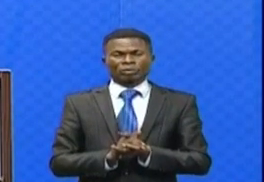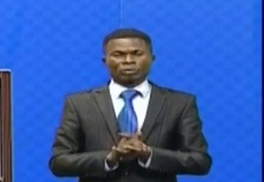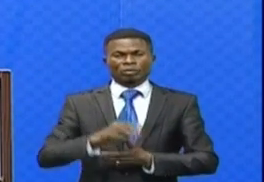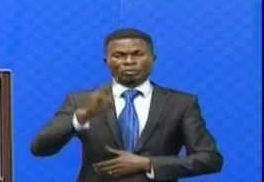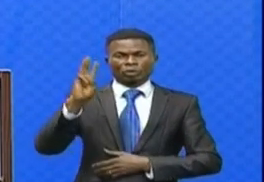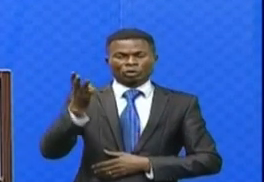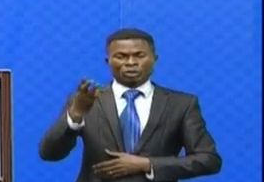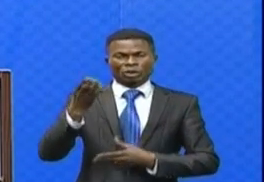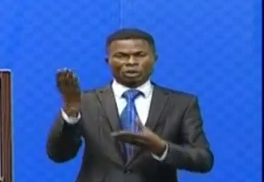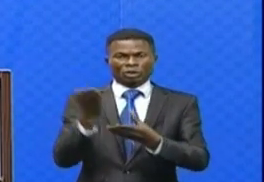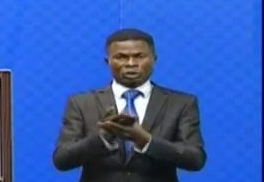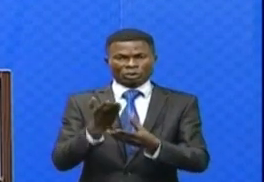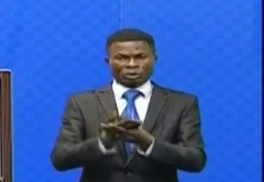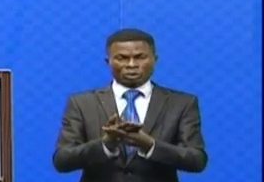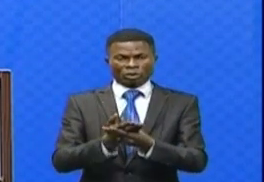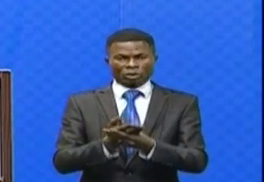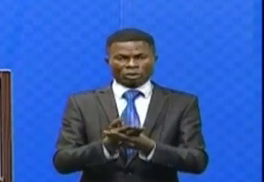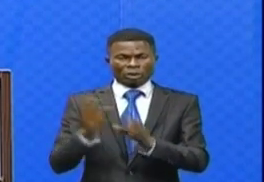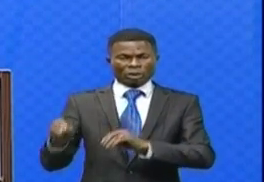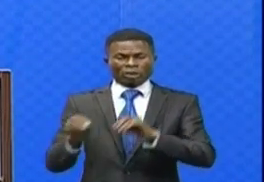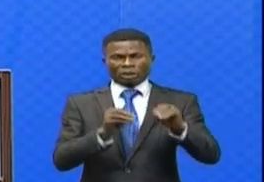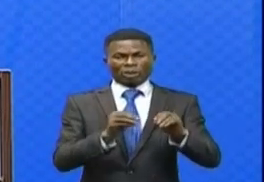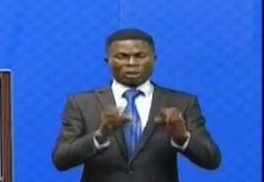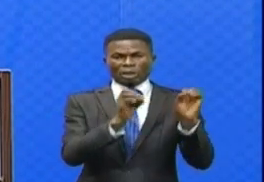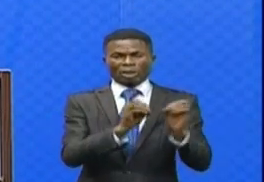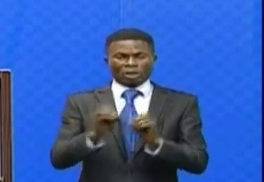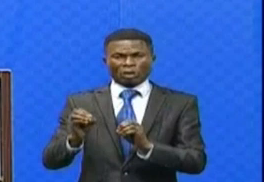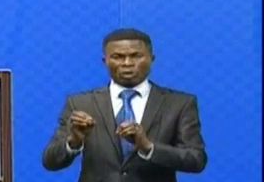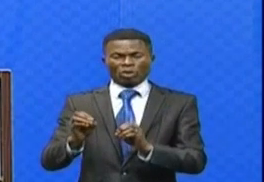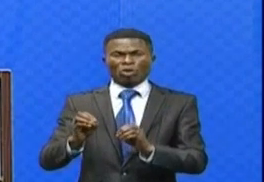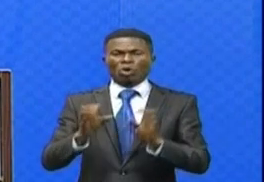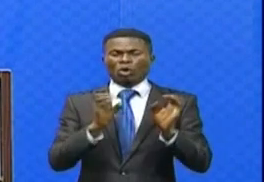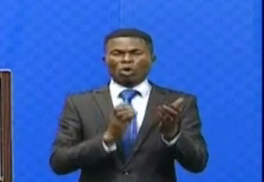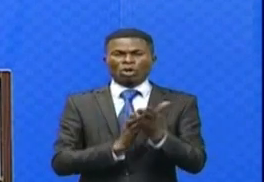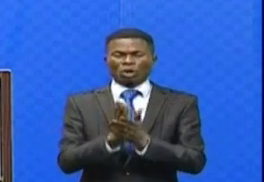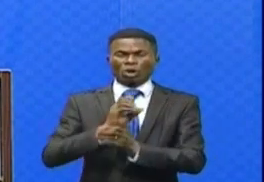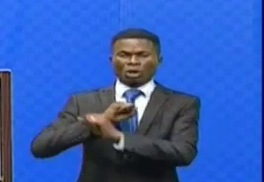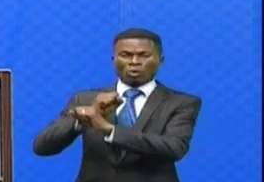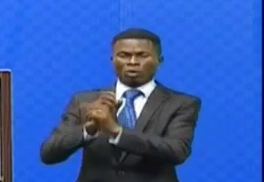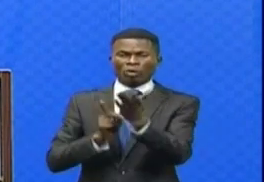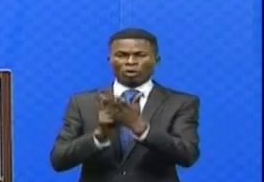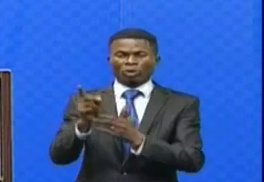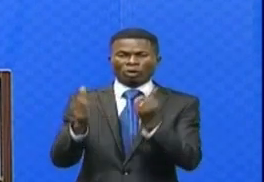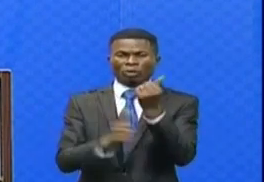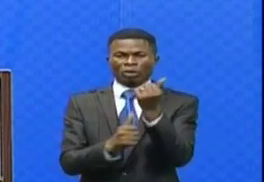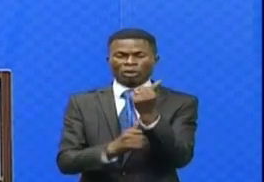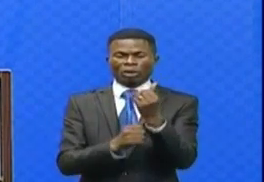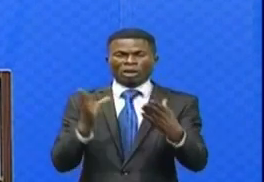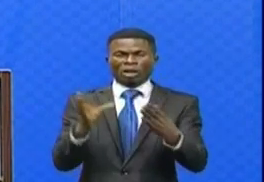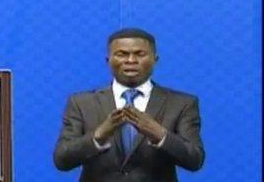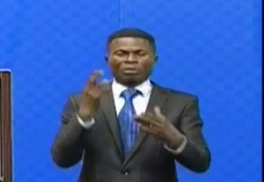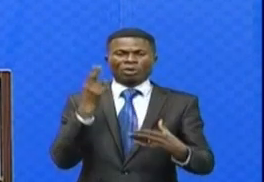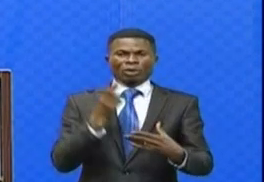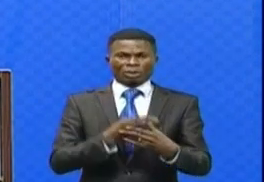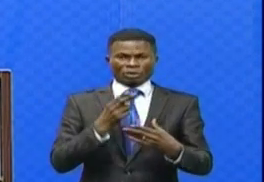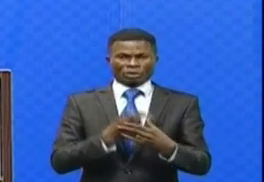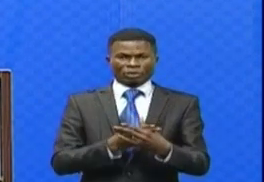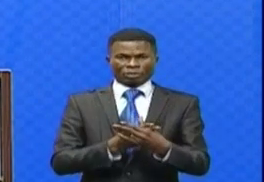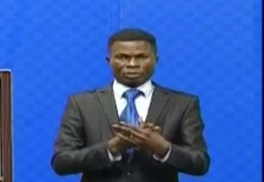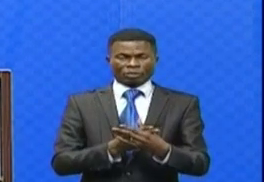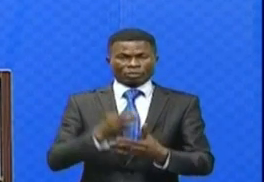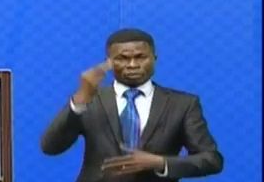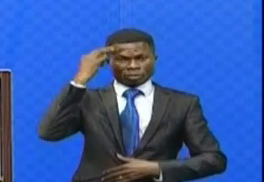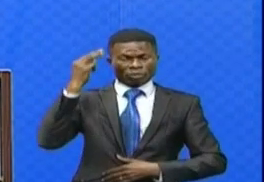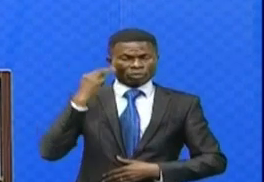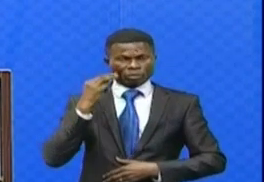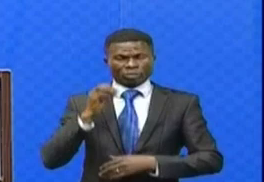dossier mise en oeuvre de la loi organique portant protection et promotion des droits de la personne vivant avec handicap la ministre